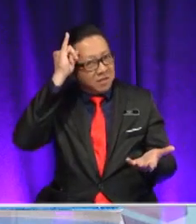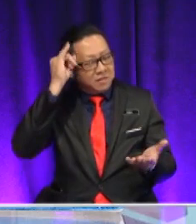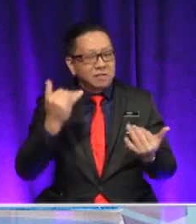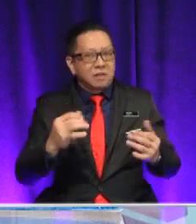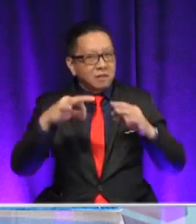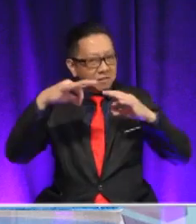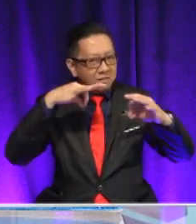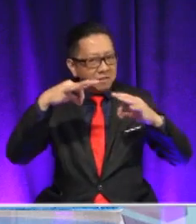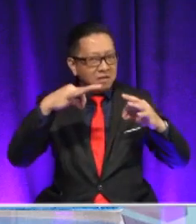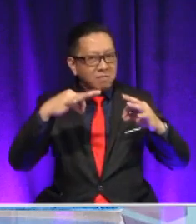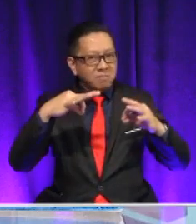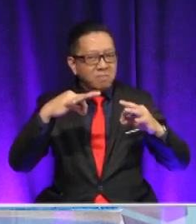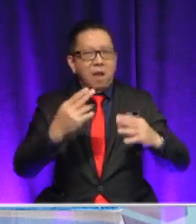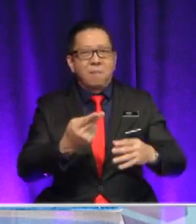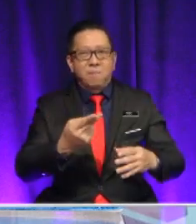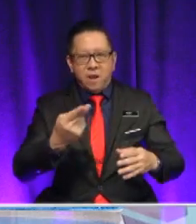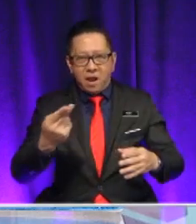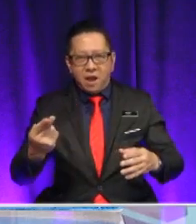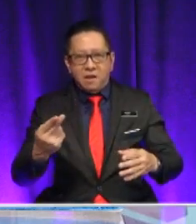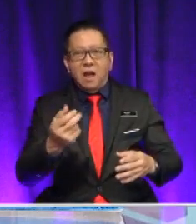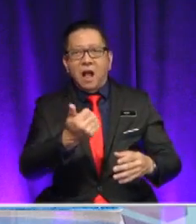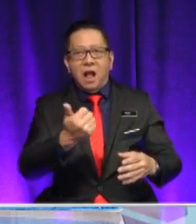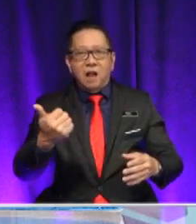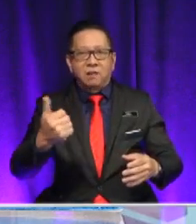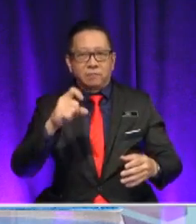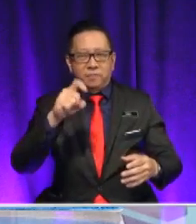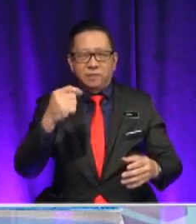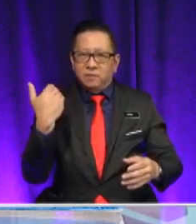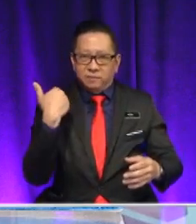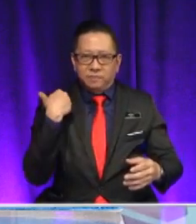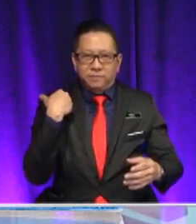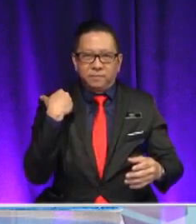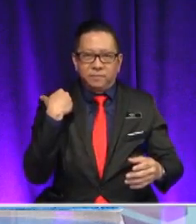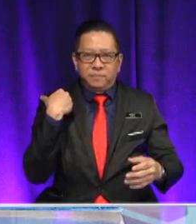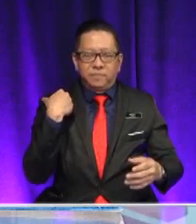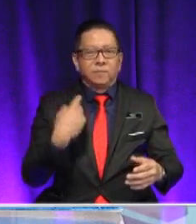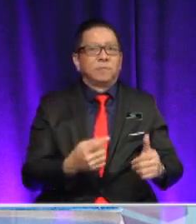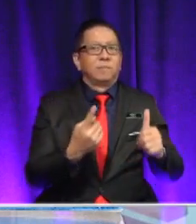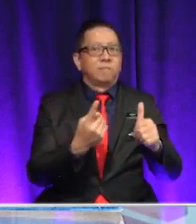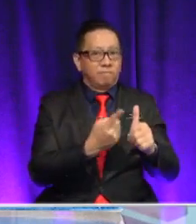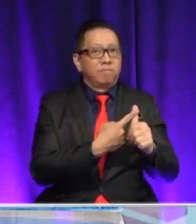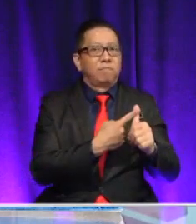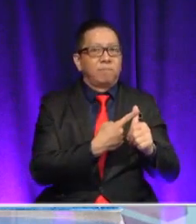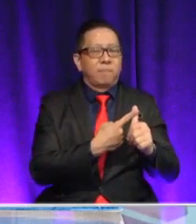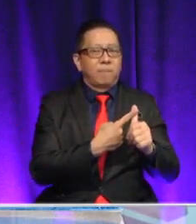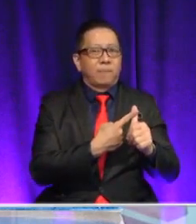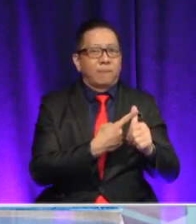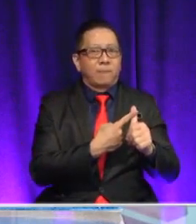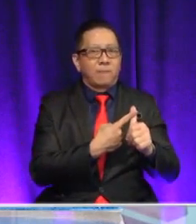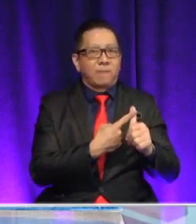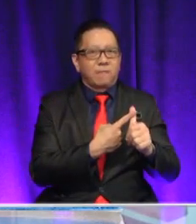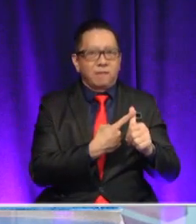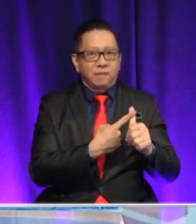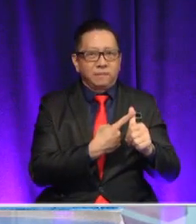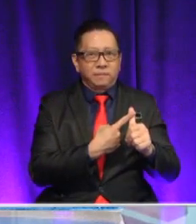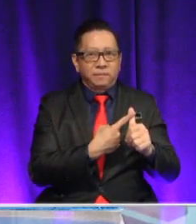alat dan bahan yang kita perlu untuk menghasilkan karya teknik basah atas basah dekat sini Cikgu Aduh